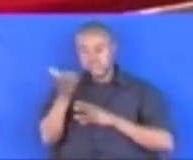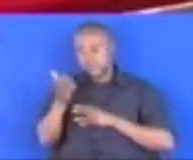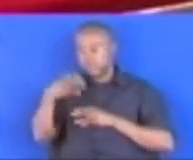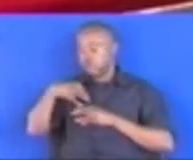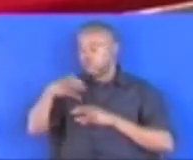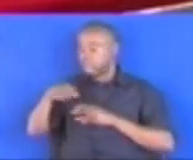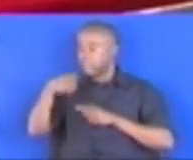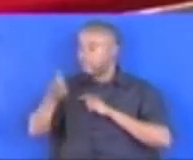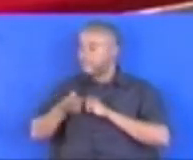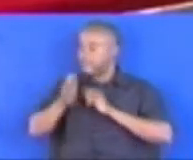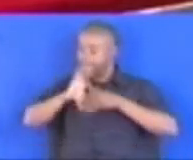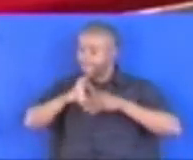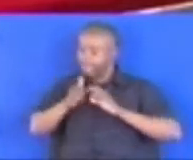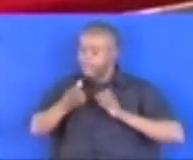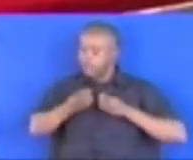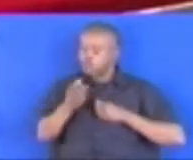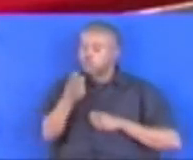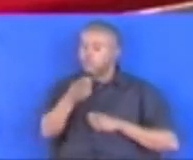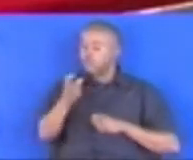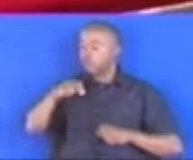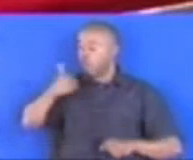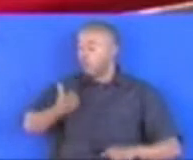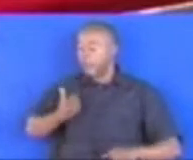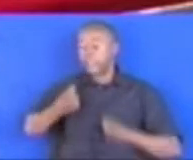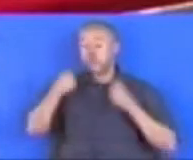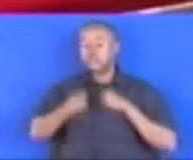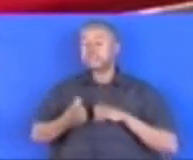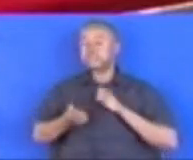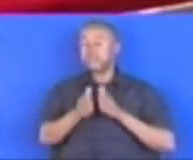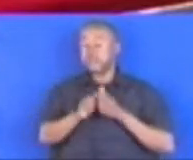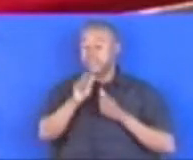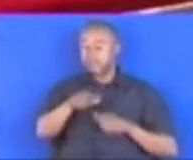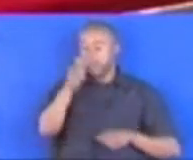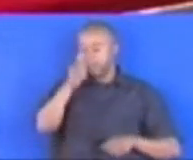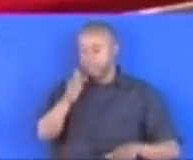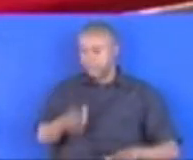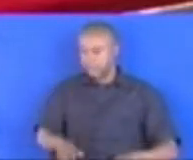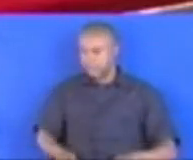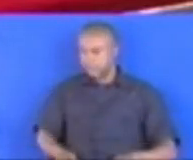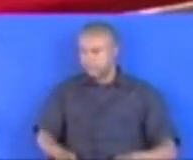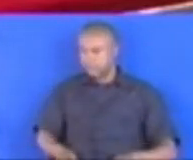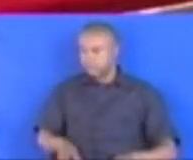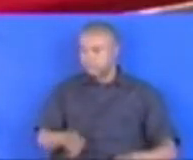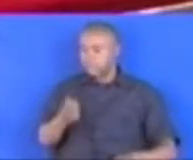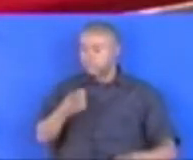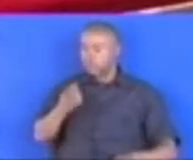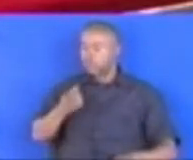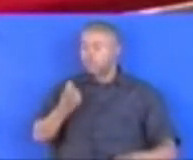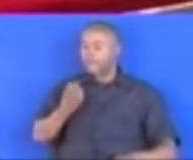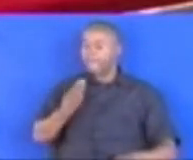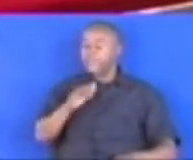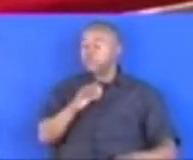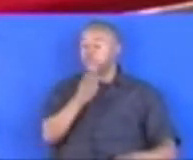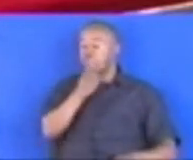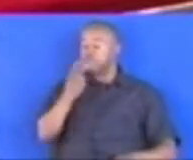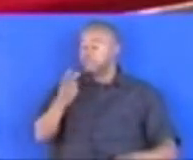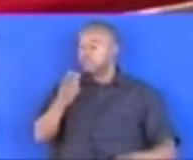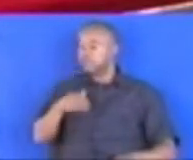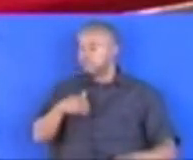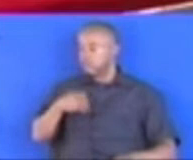imeendelea kuratibu utoaji wa mikopo kwa wanawake wajasiriamali nchini, ambapo mikopo ya thamani ya bilioni